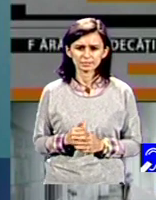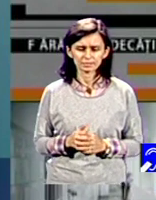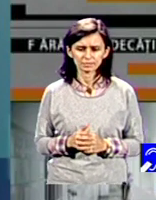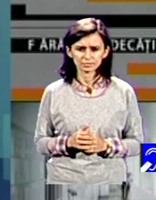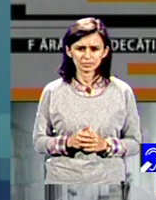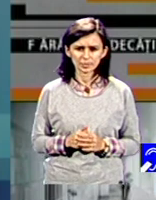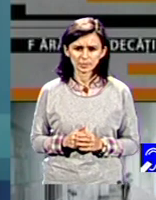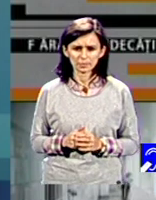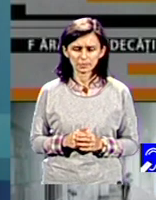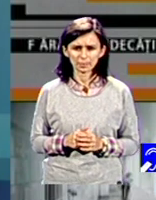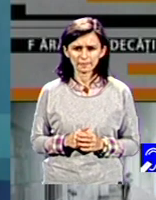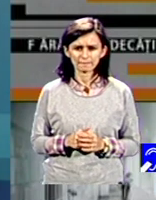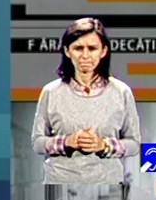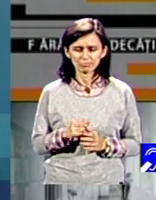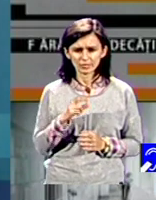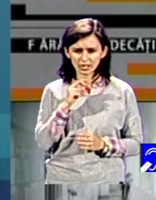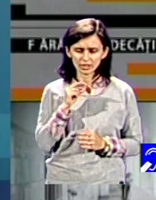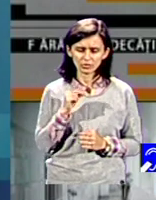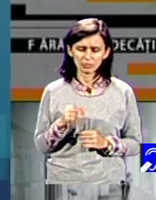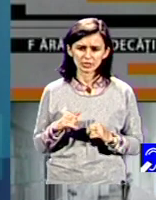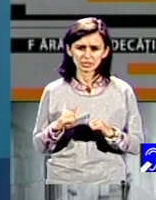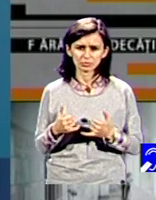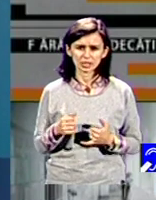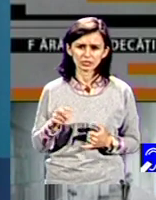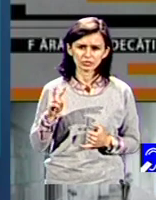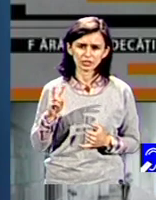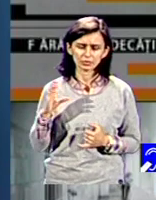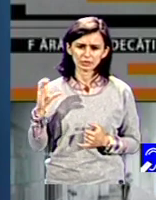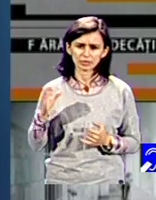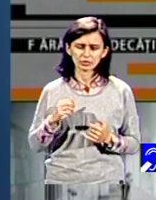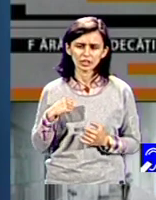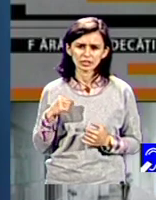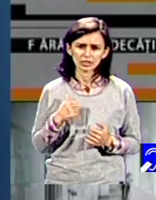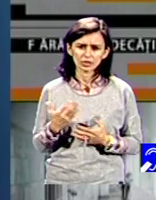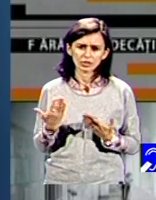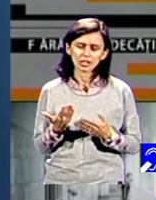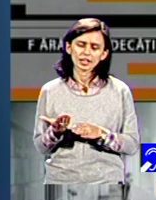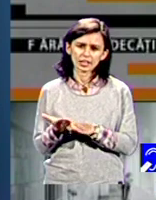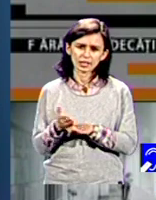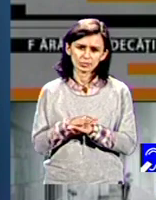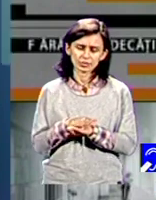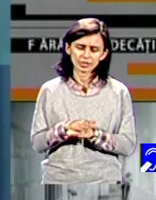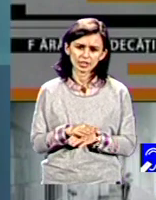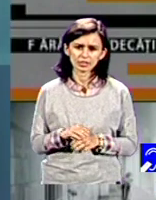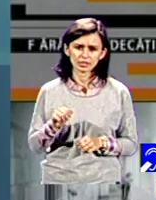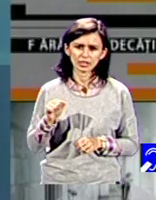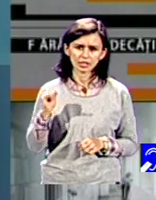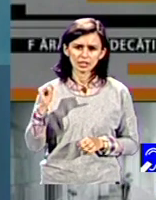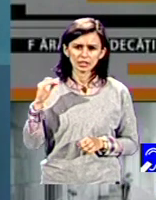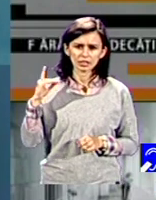referitor la cazul Valentin Câmpeanu probabil bă tânărul care a murit de hipnoză scuzi dar complicațiile